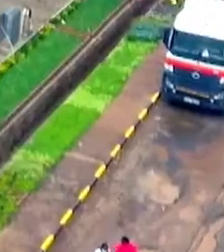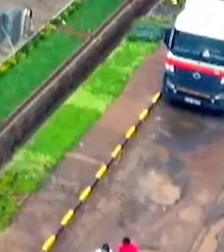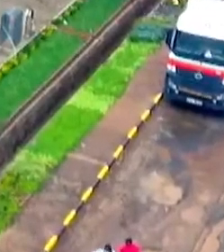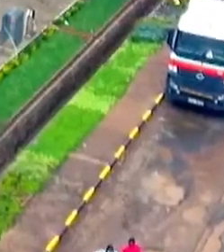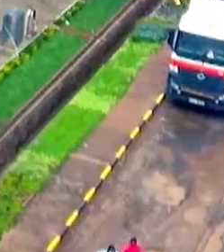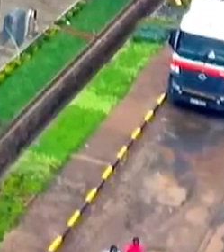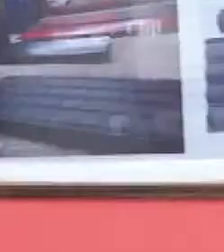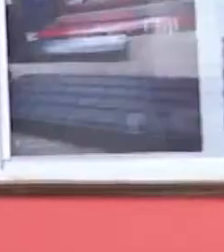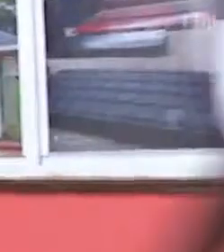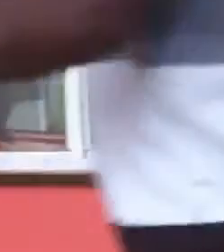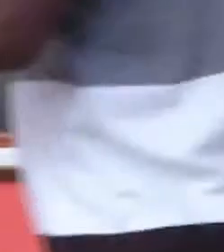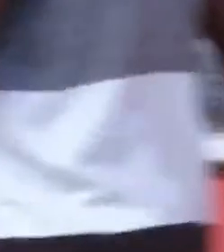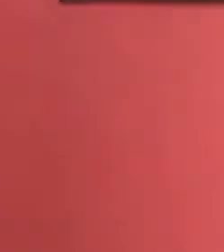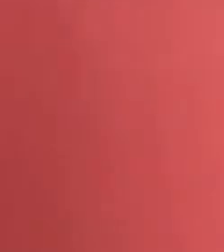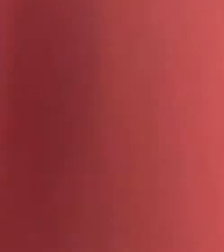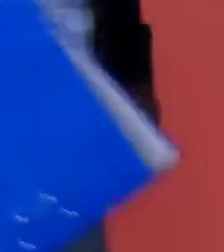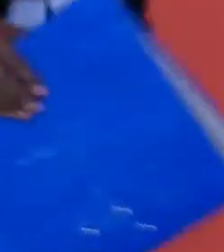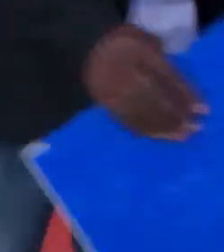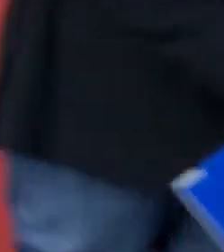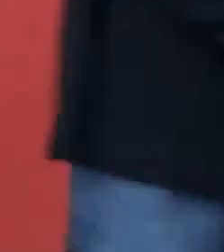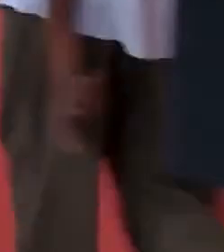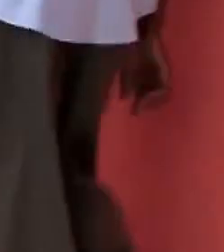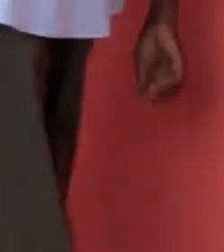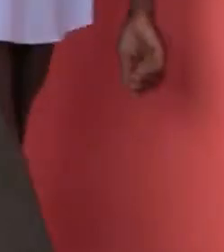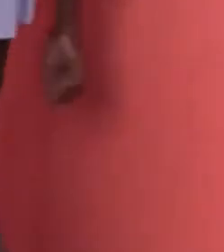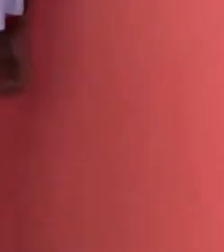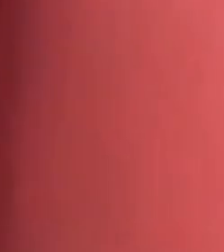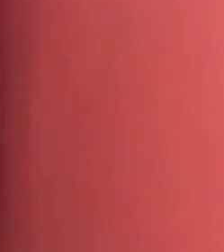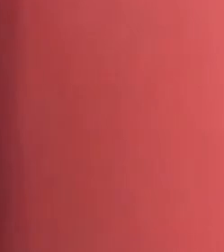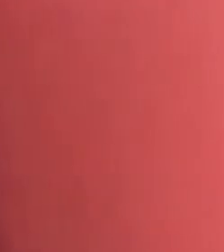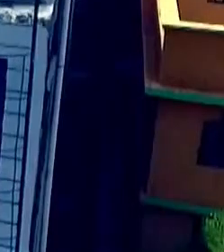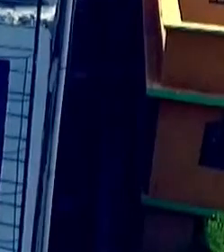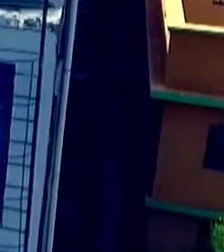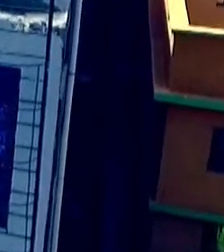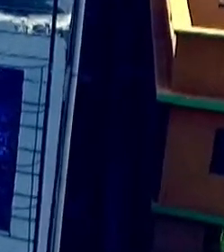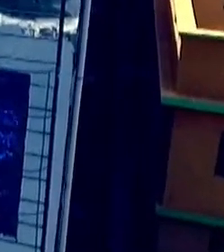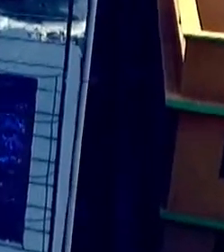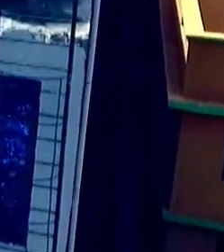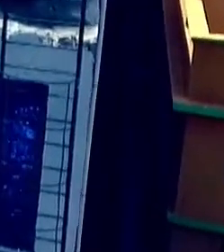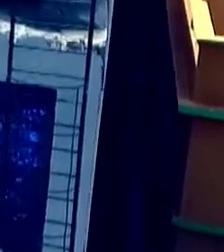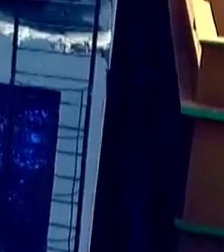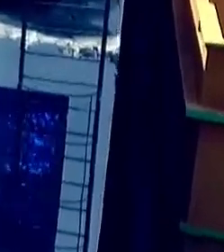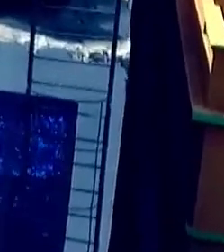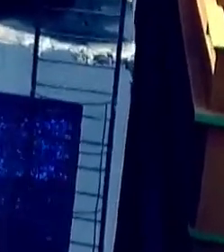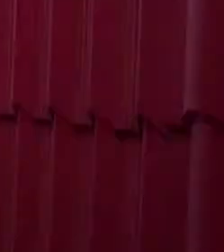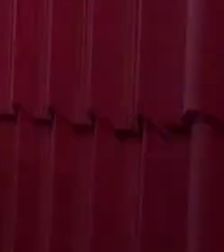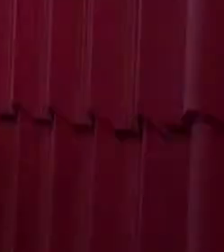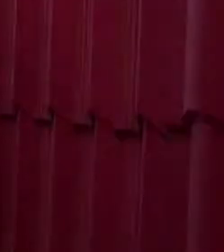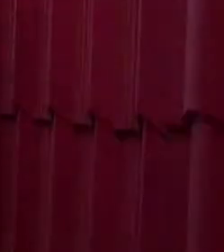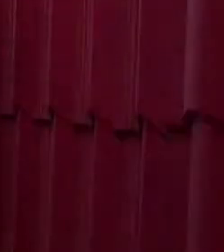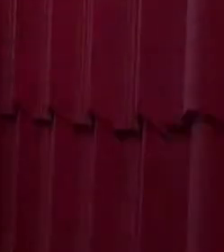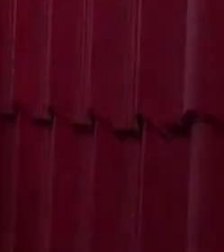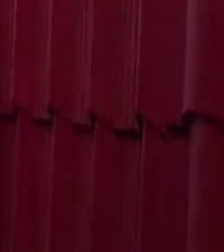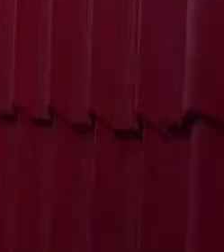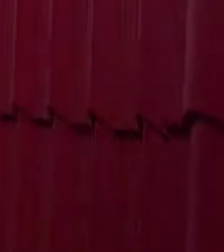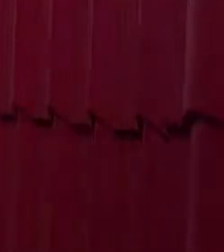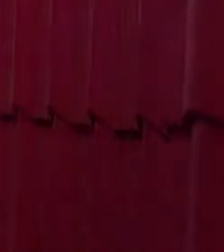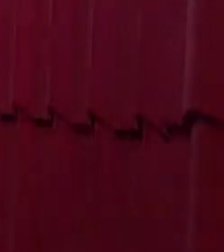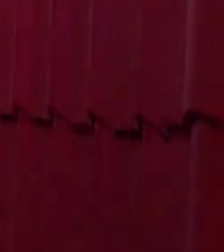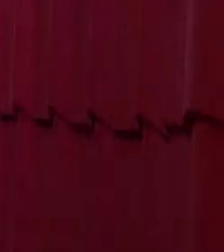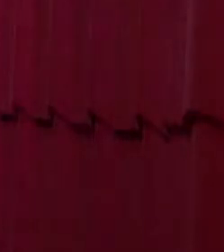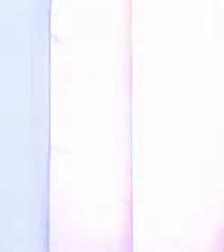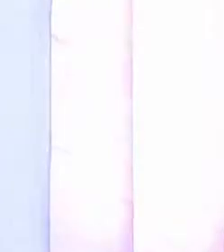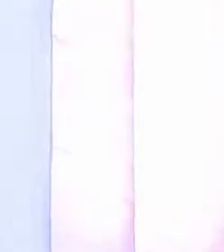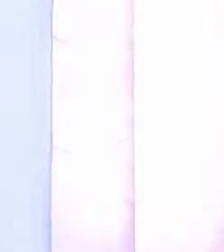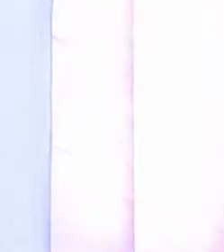barabara-inĩ ya gũthiĩ Kamĩtĩ. Wenda kwĩgũrĩra mabati, tũcerere wabici-inĩ citũ kũrigania na Shell Petrol Station. Ũtungata witũ